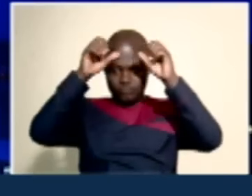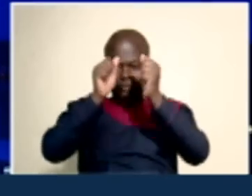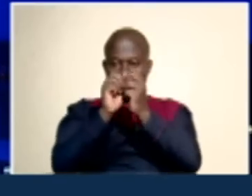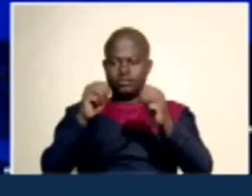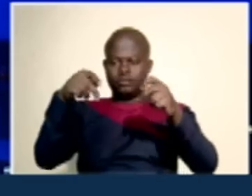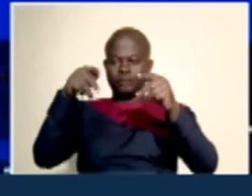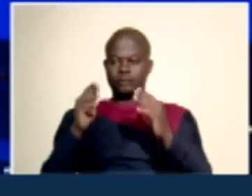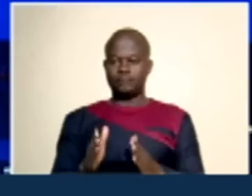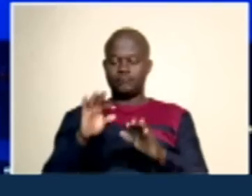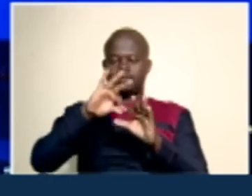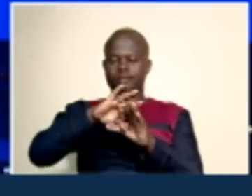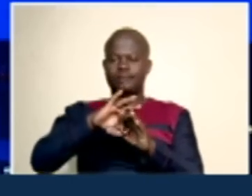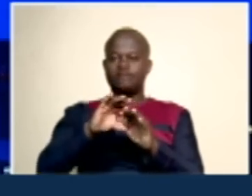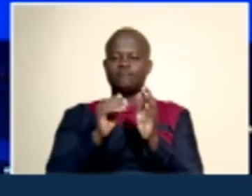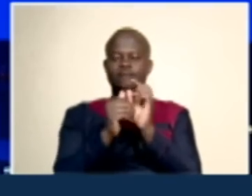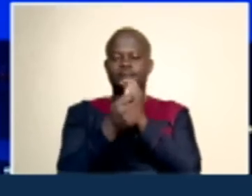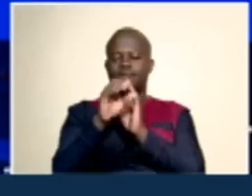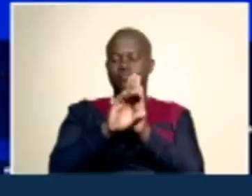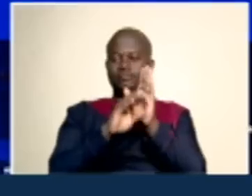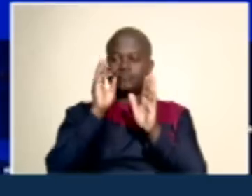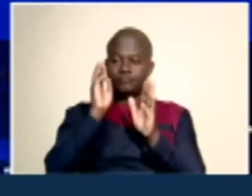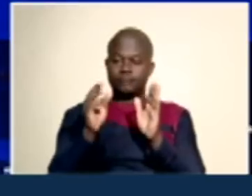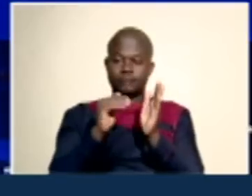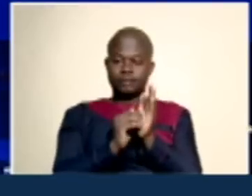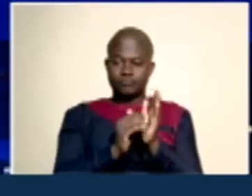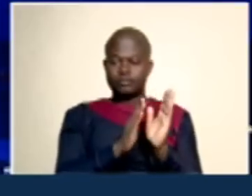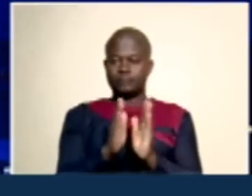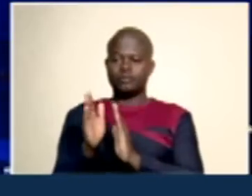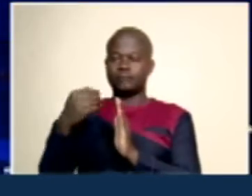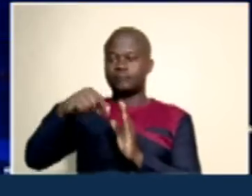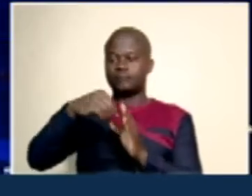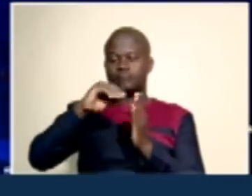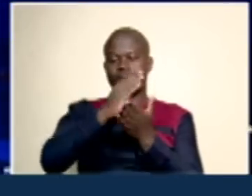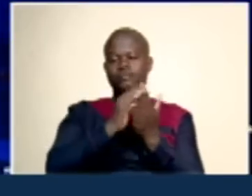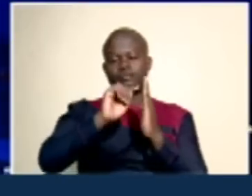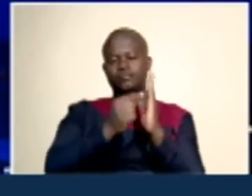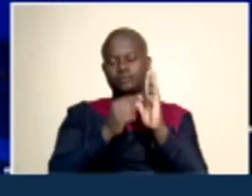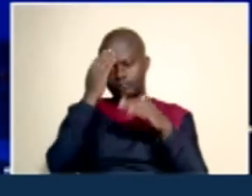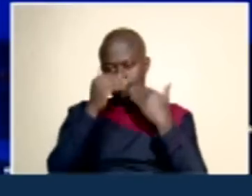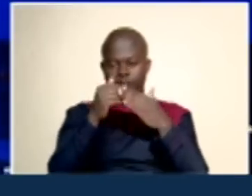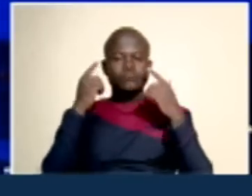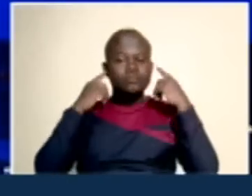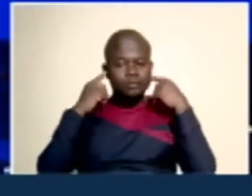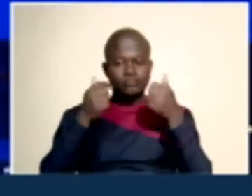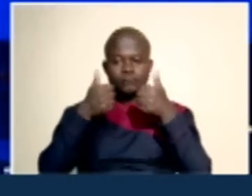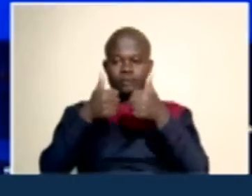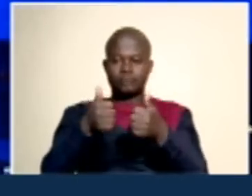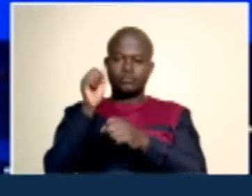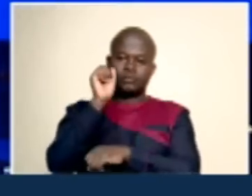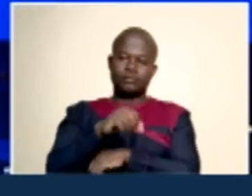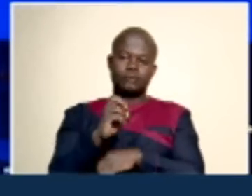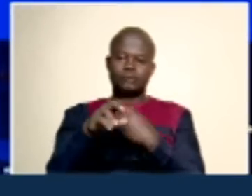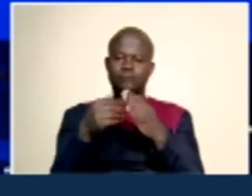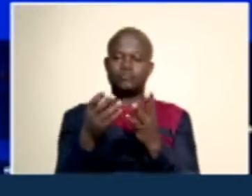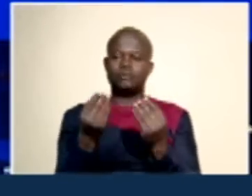Repubulika. Irivugurwa ry'itegeko nshinga kandi rikaba ryaranogeje ireme ry'ingingo zimwe na zimwe kugira ngo zumvikane neza kurushaho